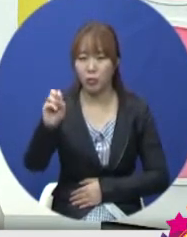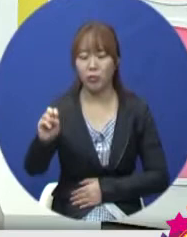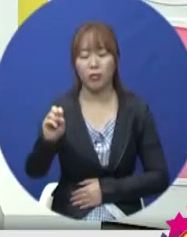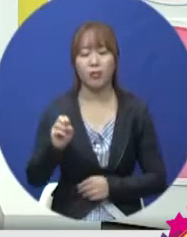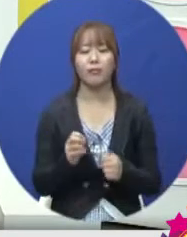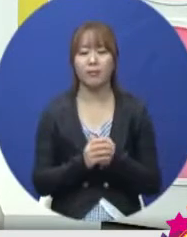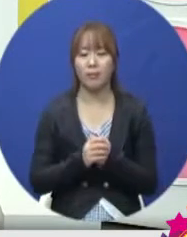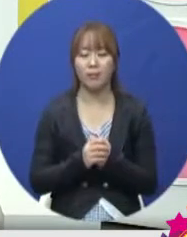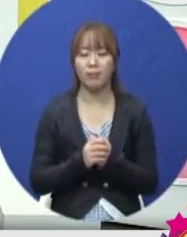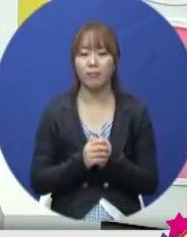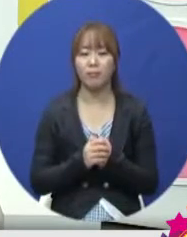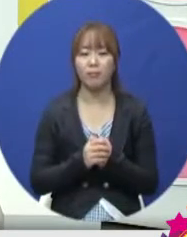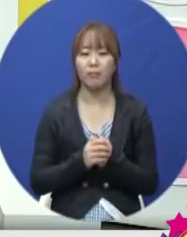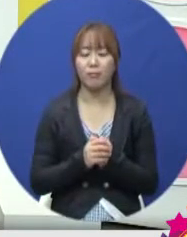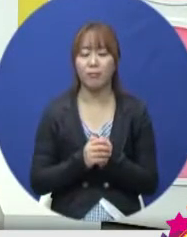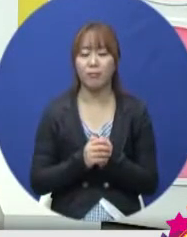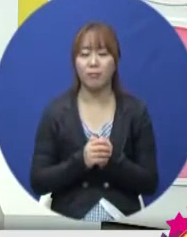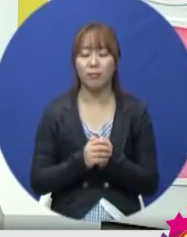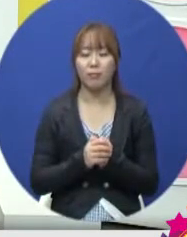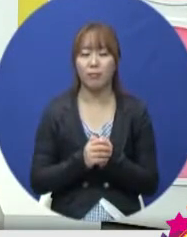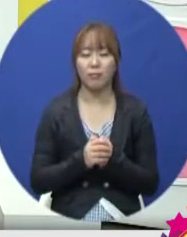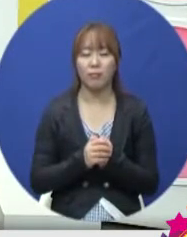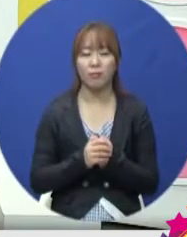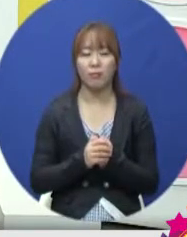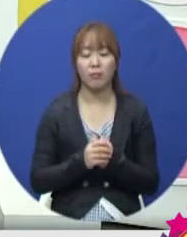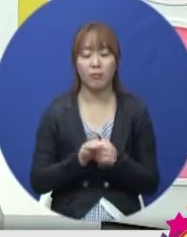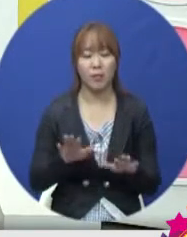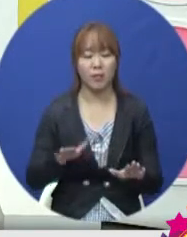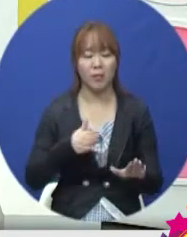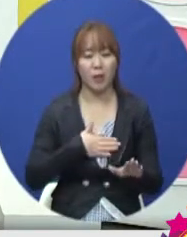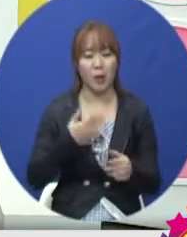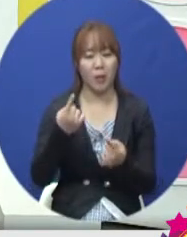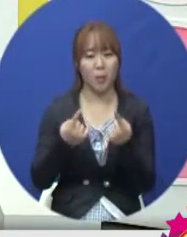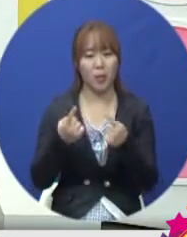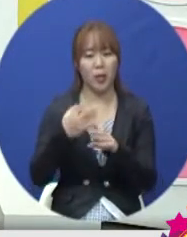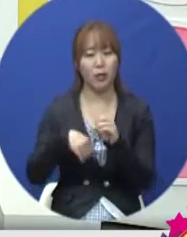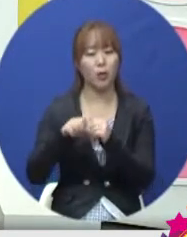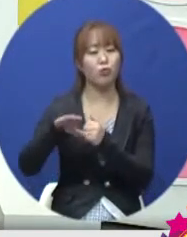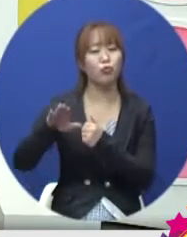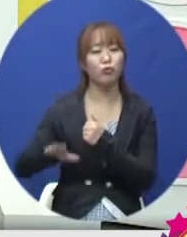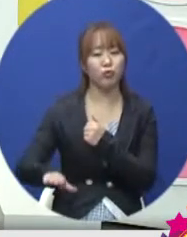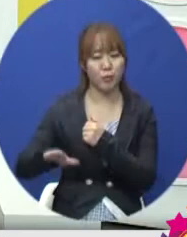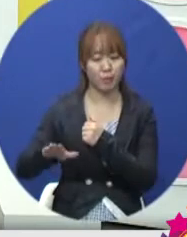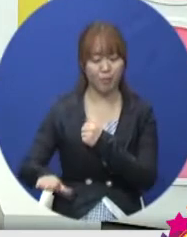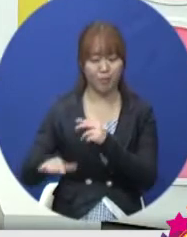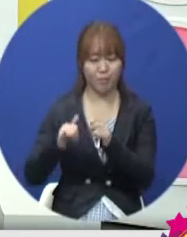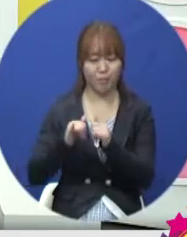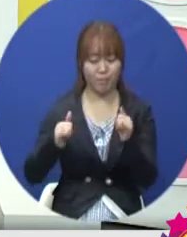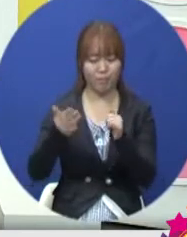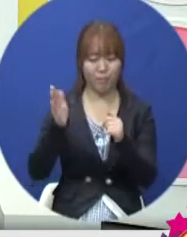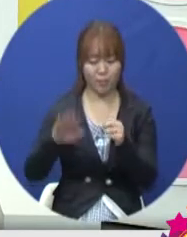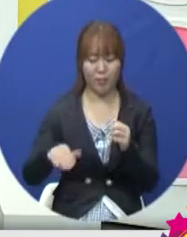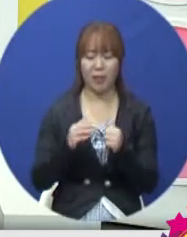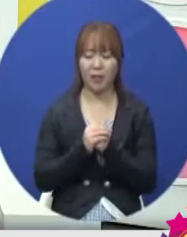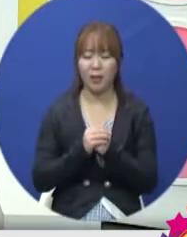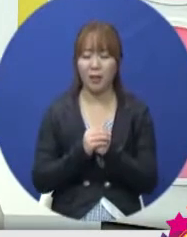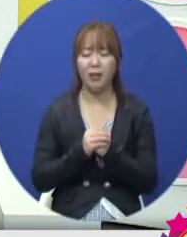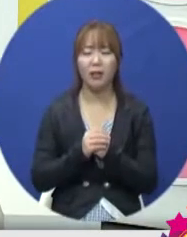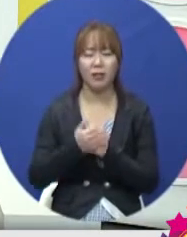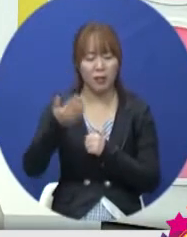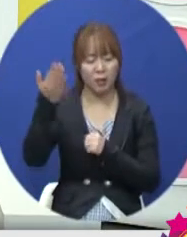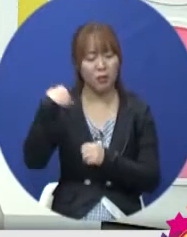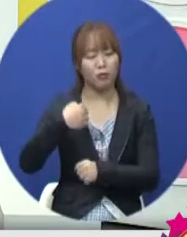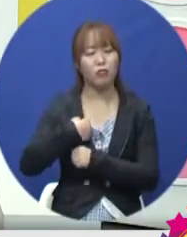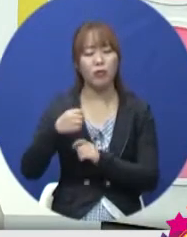남해에. 예. 예. 오. 이제 이 나보다는 좀 후임자들인데 네. 너무나도 그때